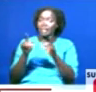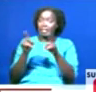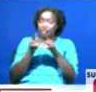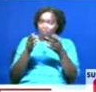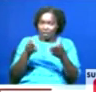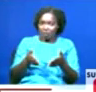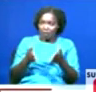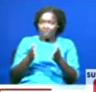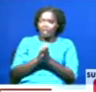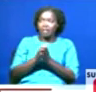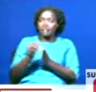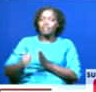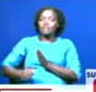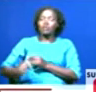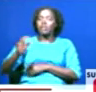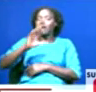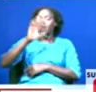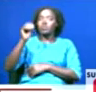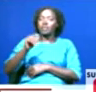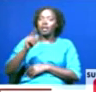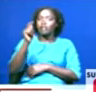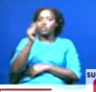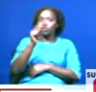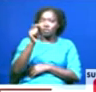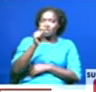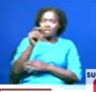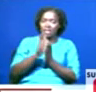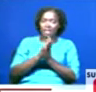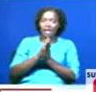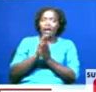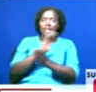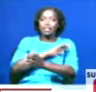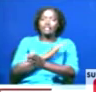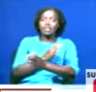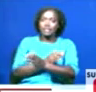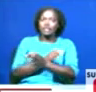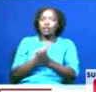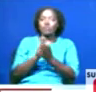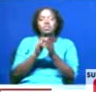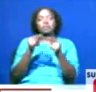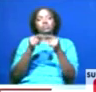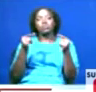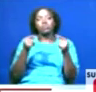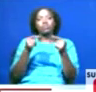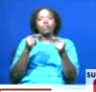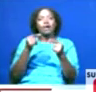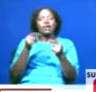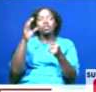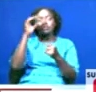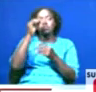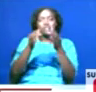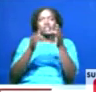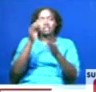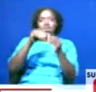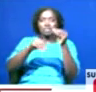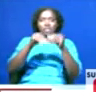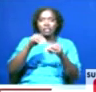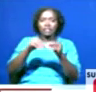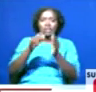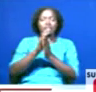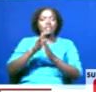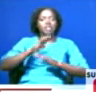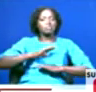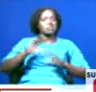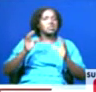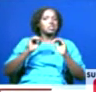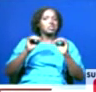maandamano nchini Afrika Kusini, Tunisia na Nigeria yaliyochochewa na madai ya ukosefu wa haki kwenye uchaguzi na kutoridhika na jinsi